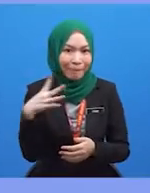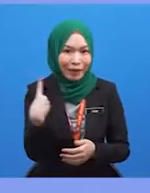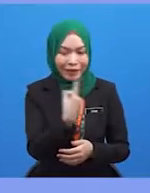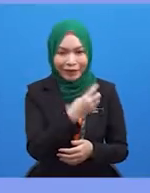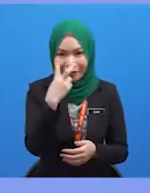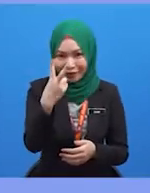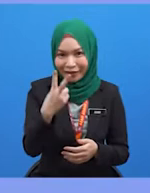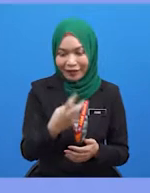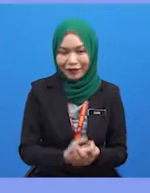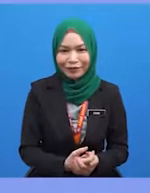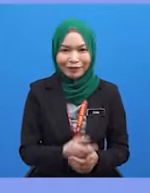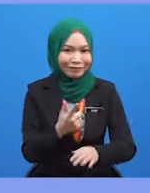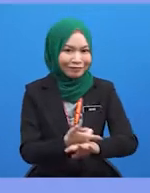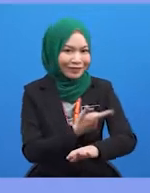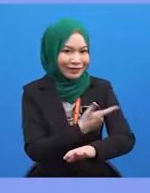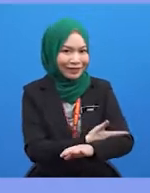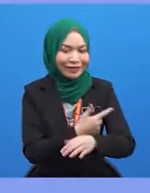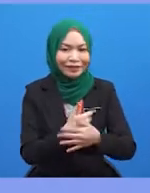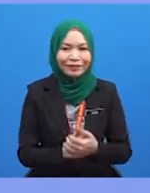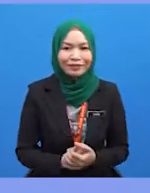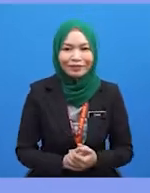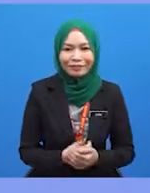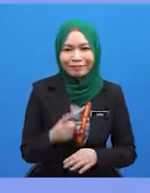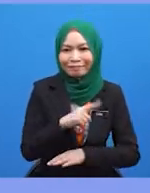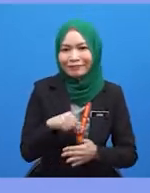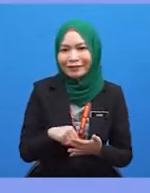mari kita lihat latihan pengukuhan.